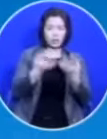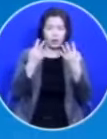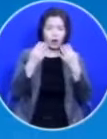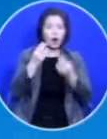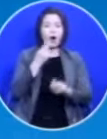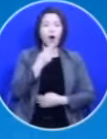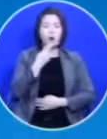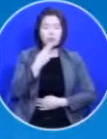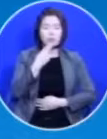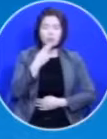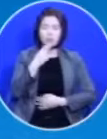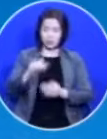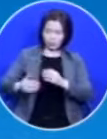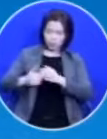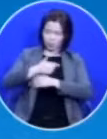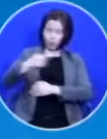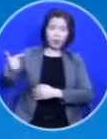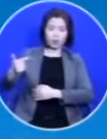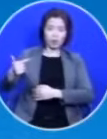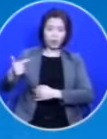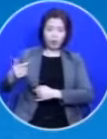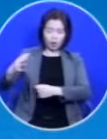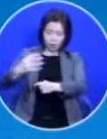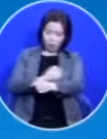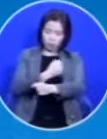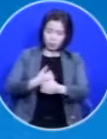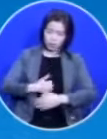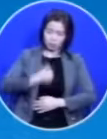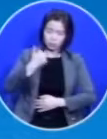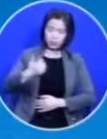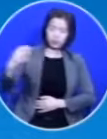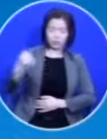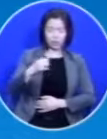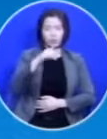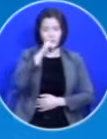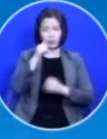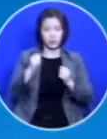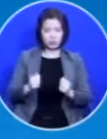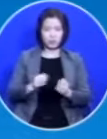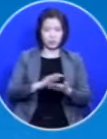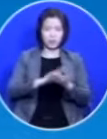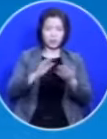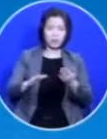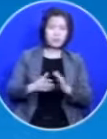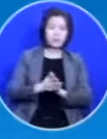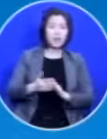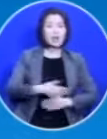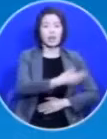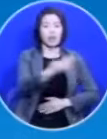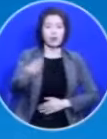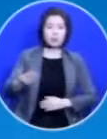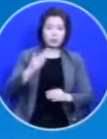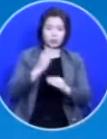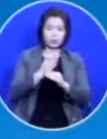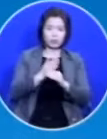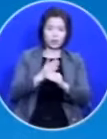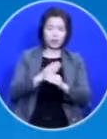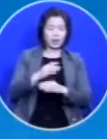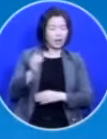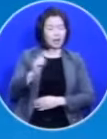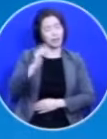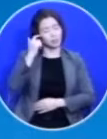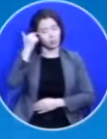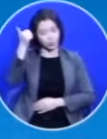하나님은 엄청난 분노를 사실은 가지고 계세요 여러분 중에 아